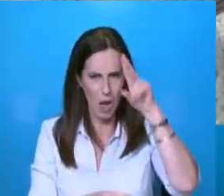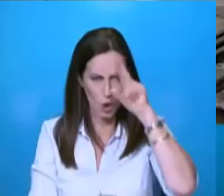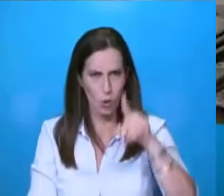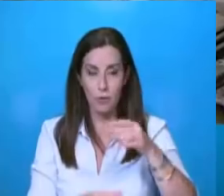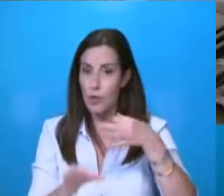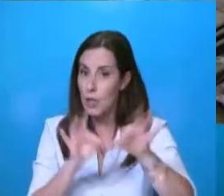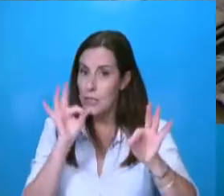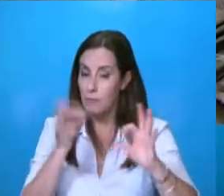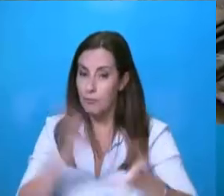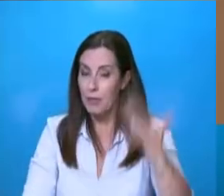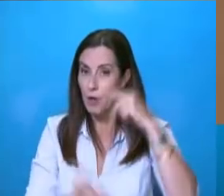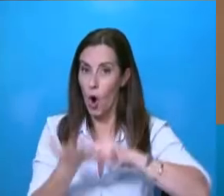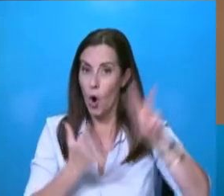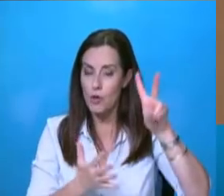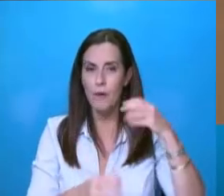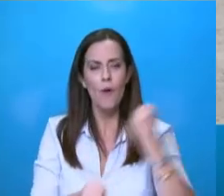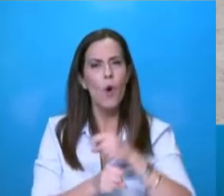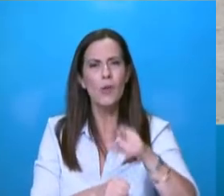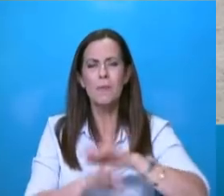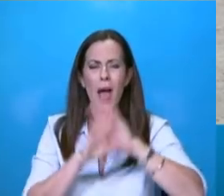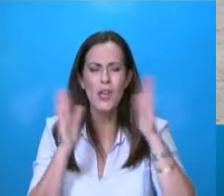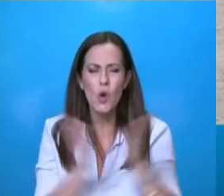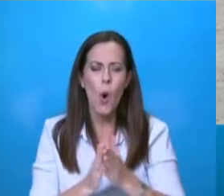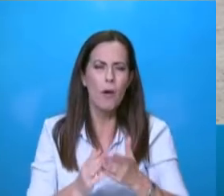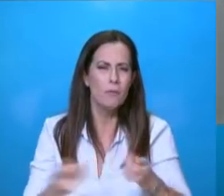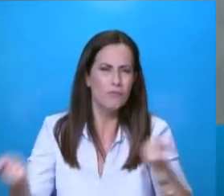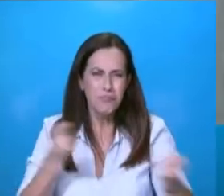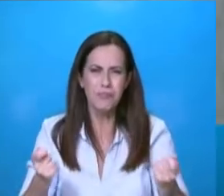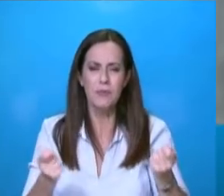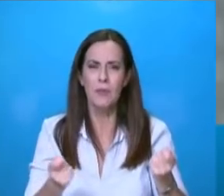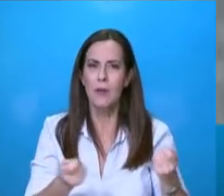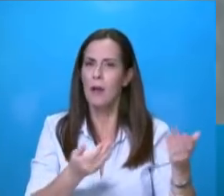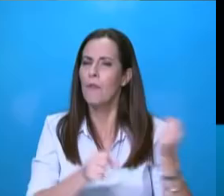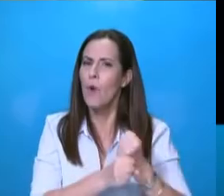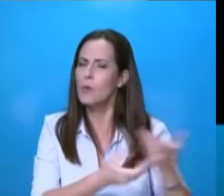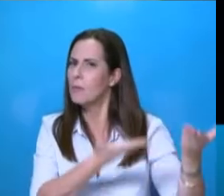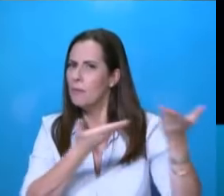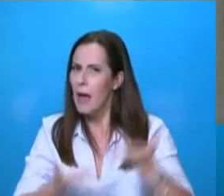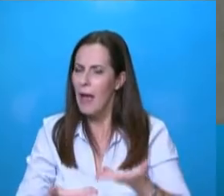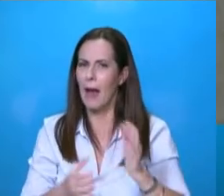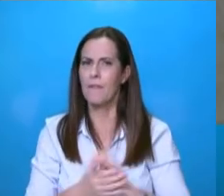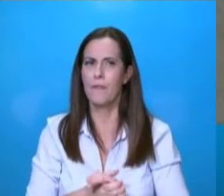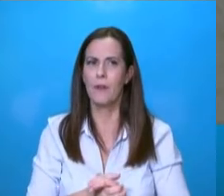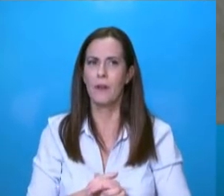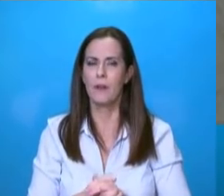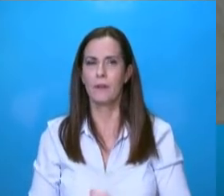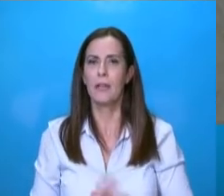לפני כחודשיים, ומנהלים משם את מערך הפעילים, או מערכים ערב של אם תרצו, בתוספת